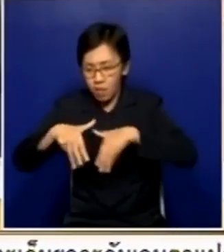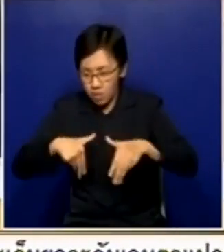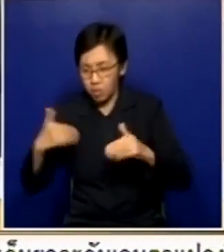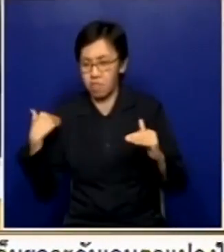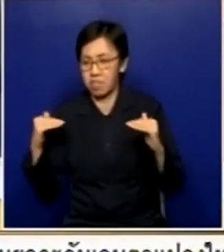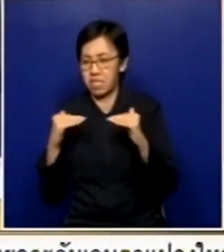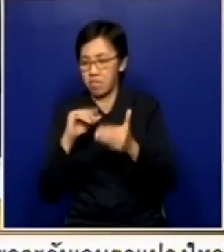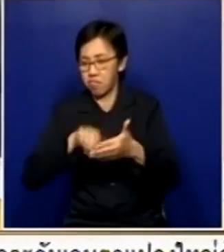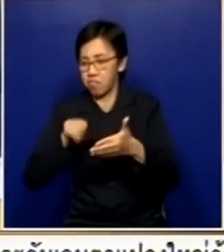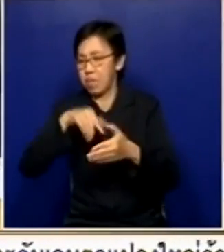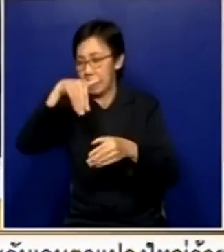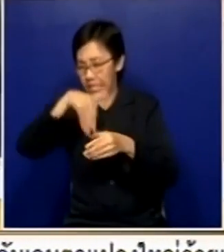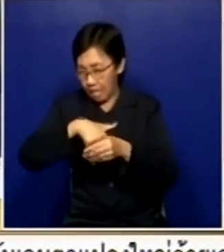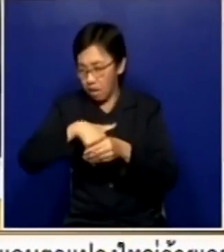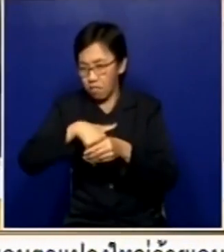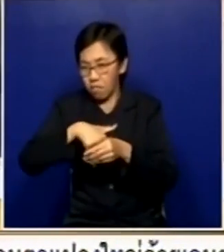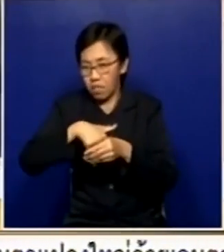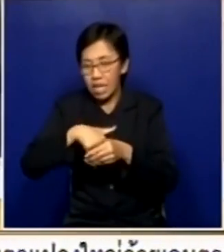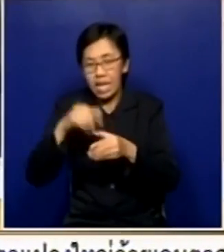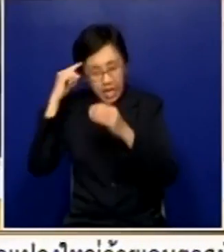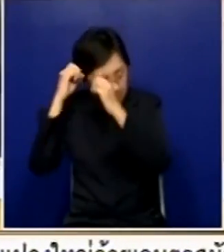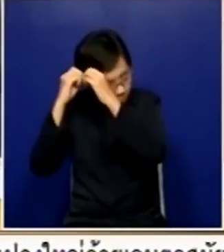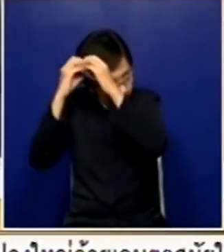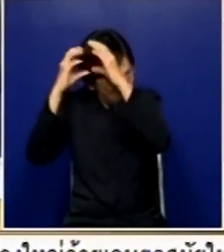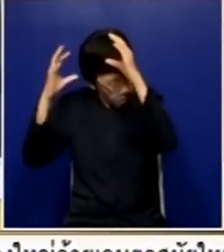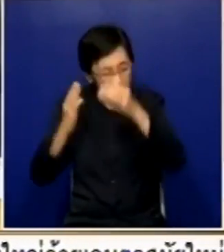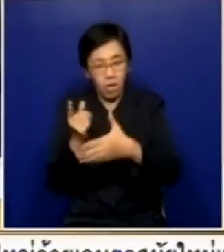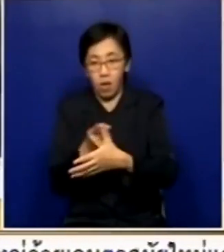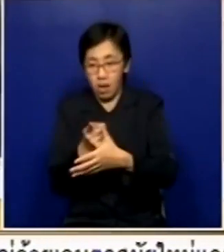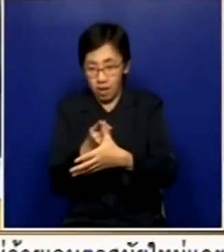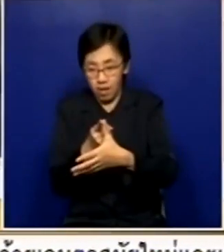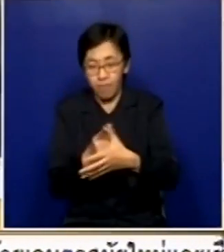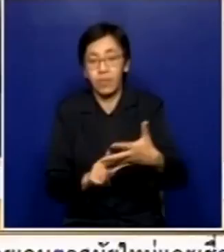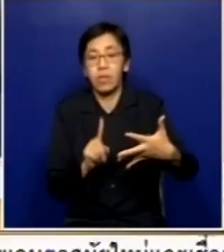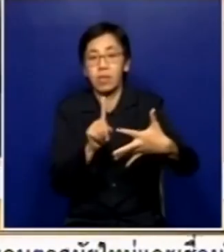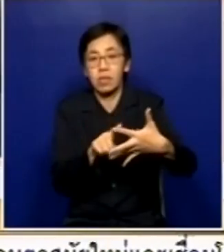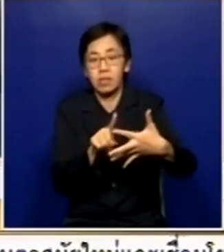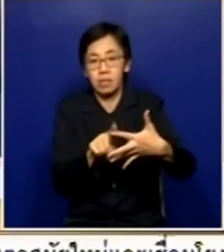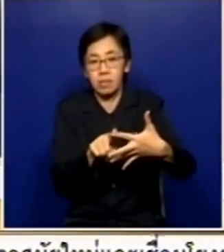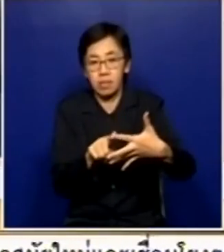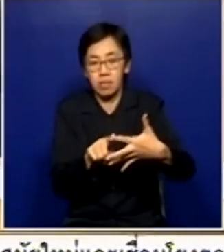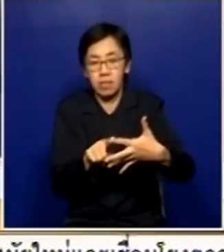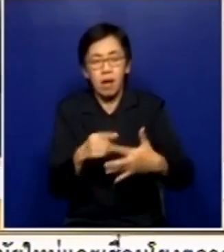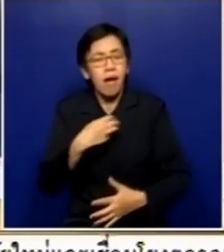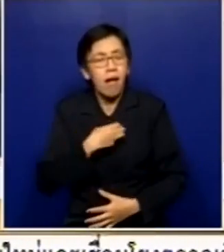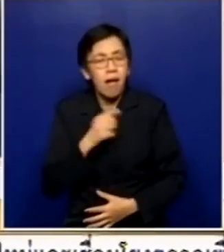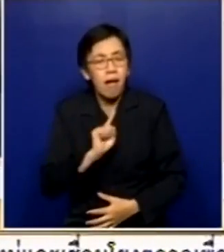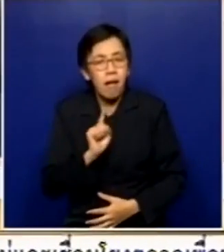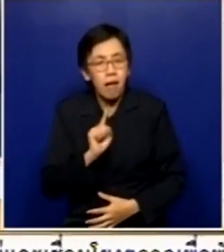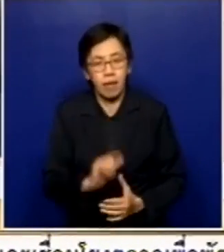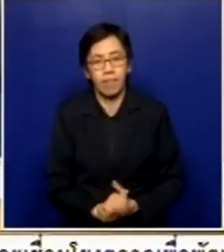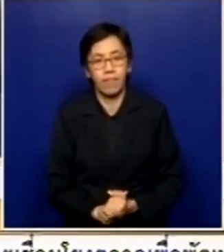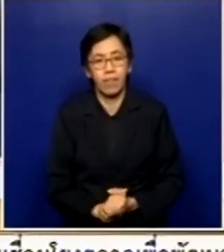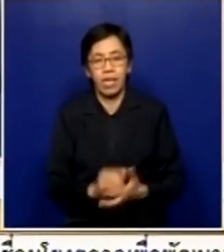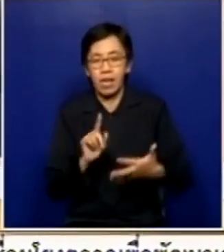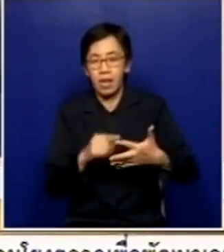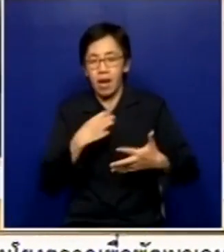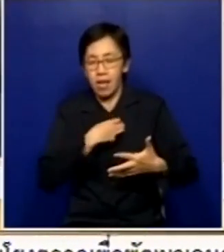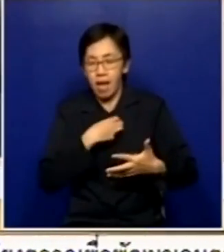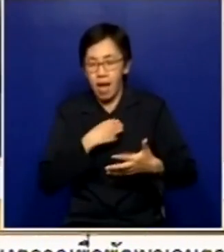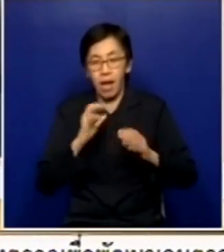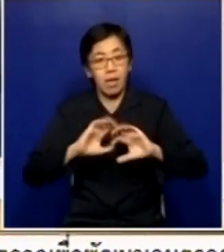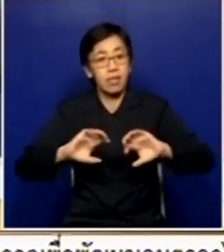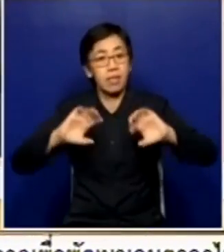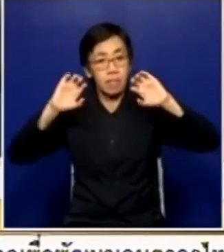ทุกคนนี่คือความฝันข้อแรกความฝันข้อที่2เราฝันว่าเราจะอยู่ในประเทศที่รัฐบาล